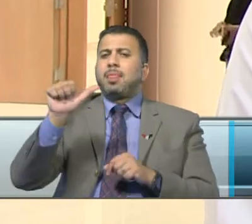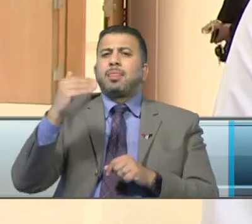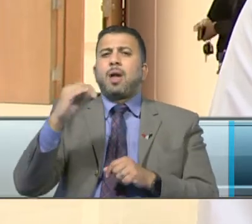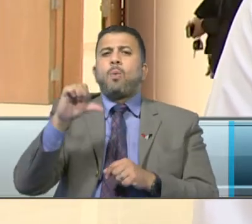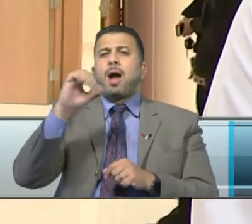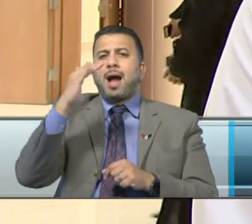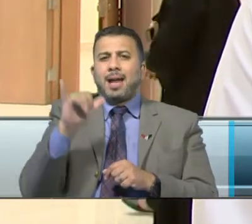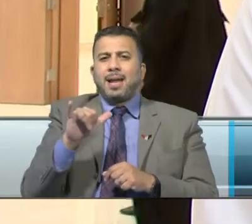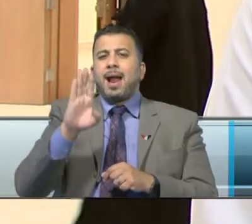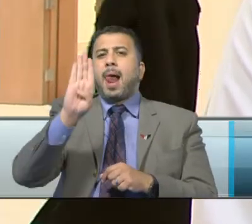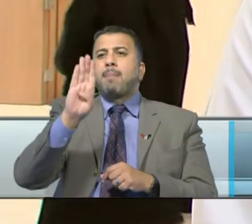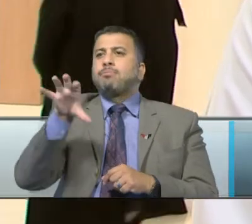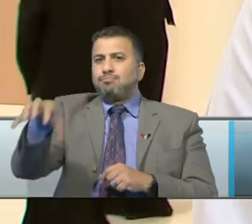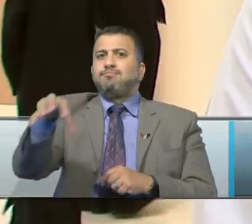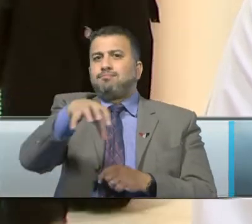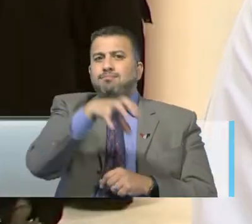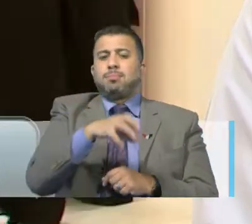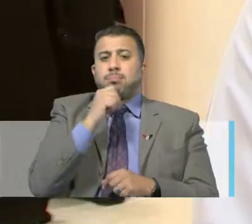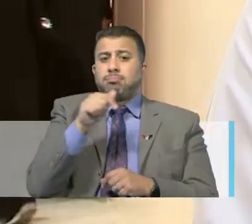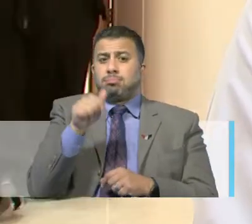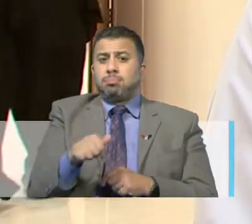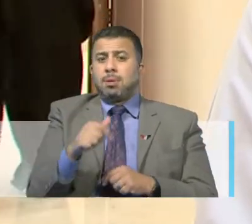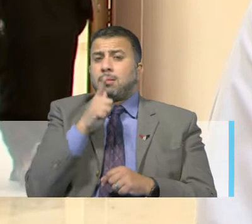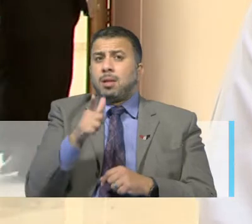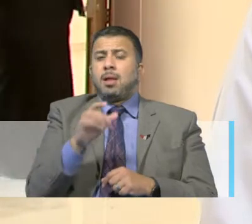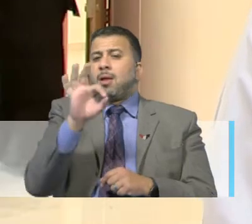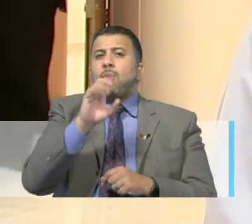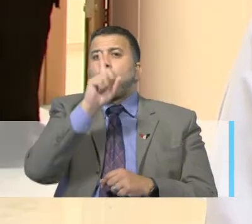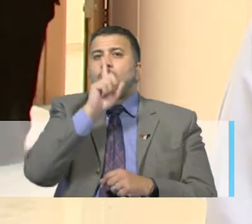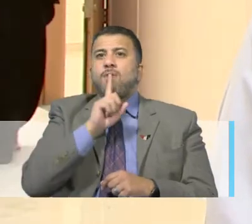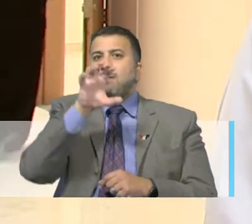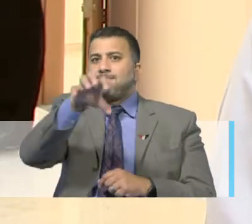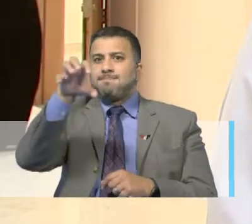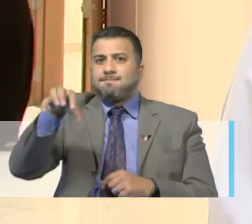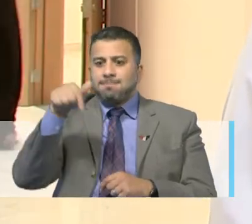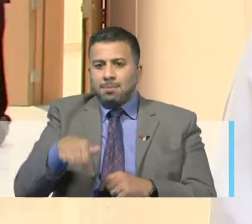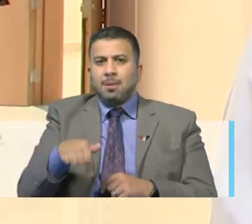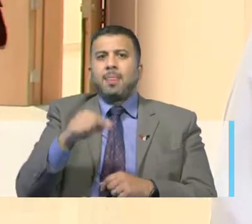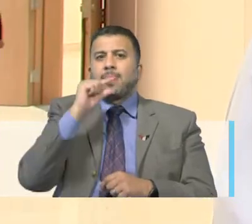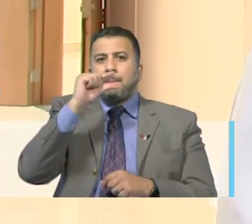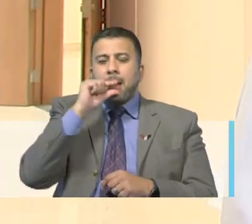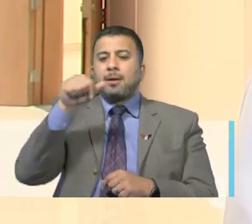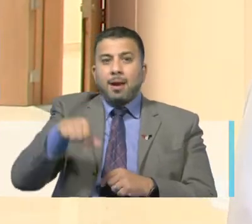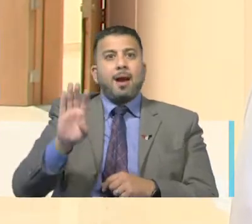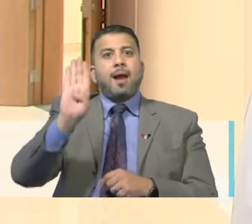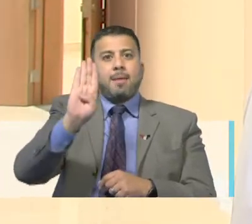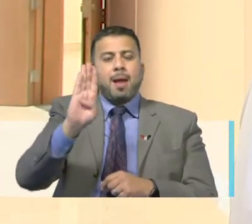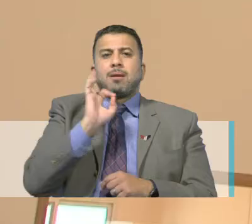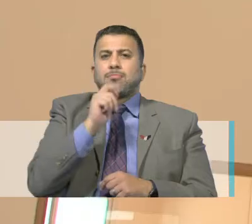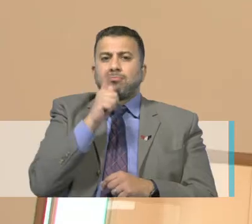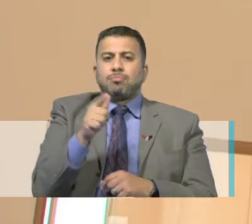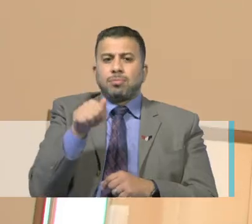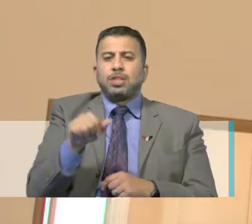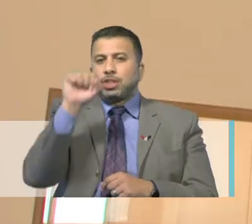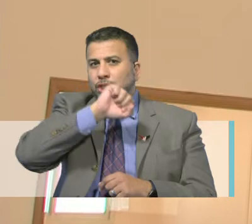مدينة كلباء. هذه التجربة ثانية تجربة في المنطقة الشرقية، وتأتي على نفس النمط وغرار التجربة في